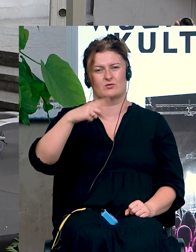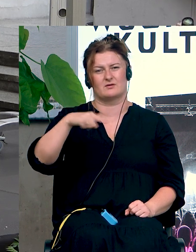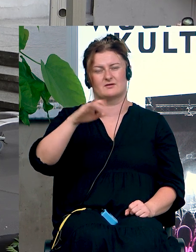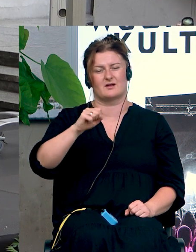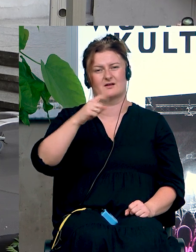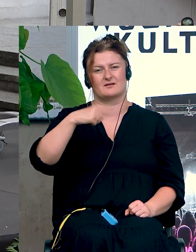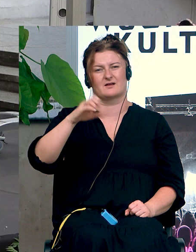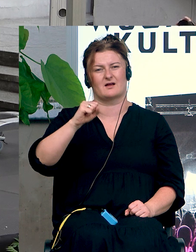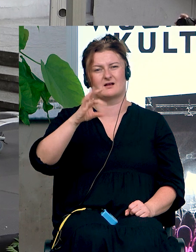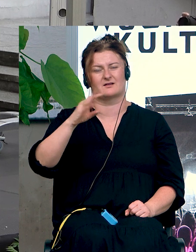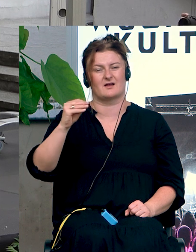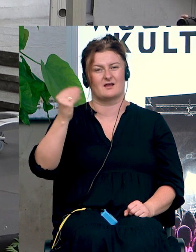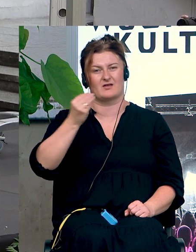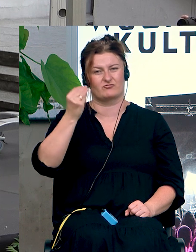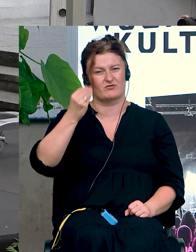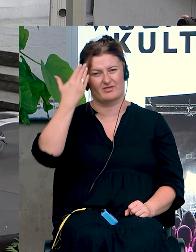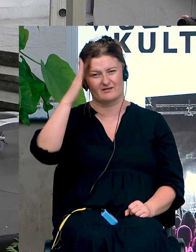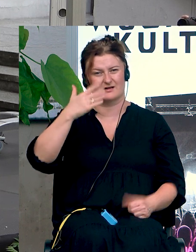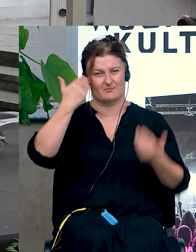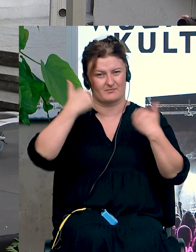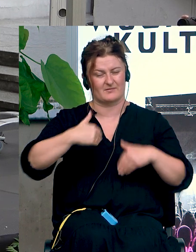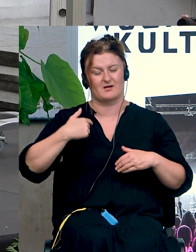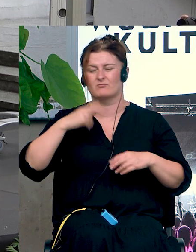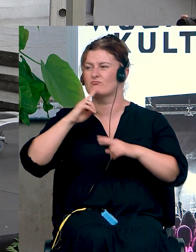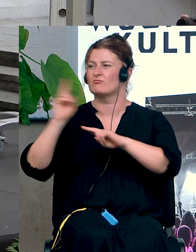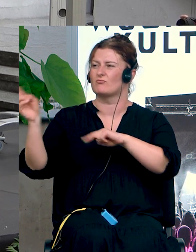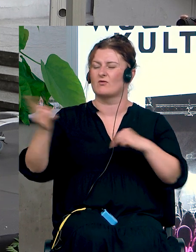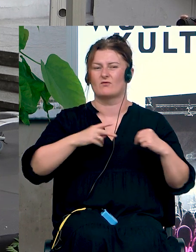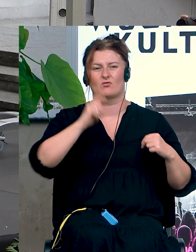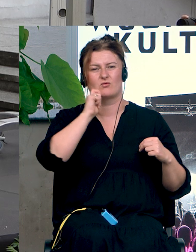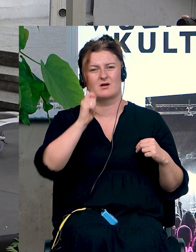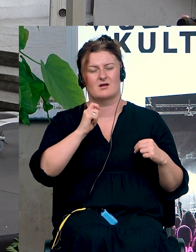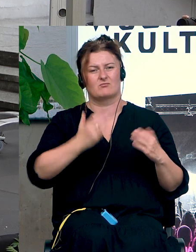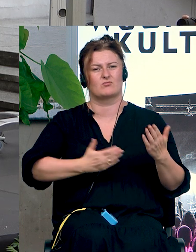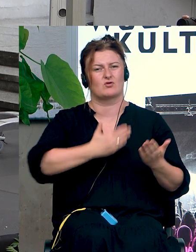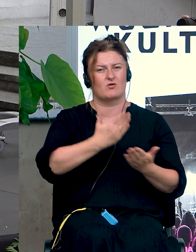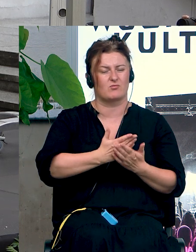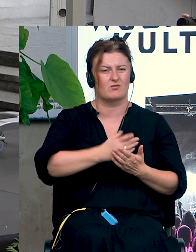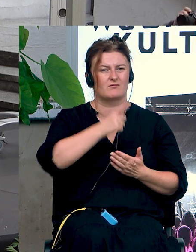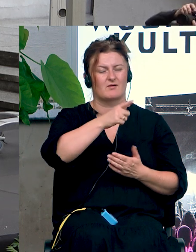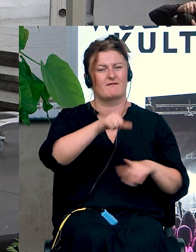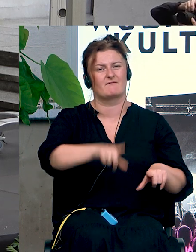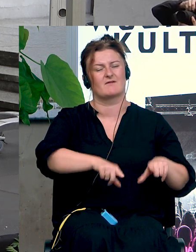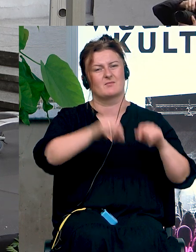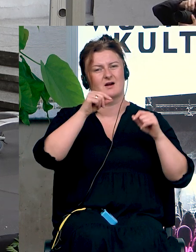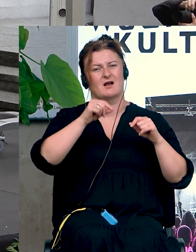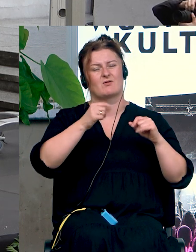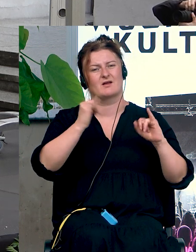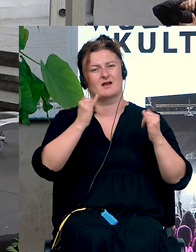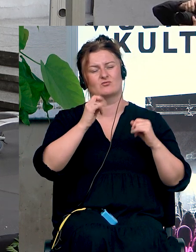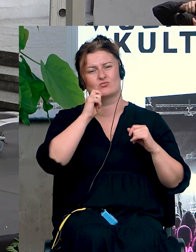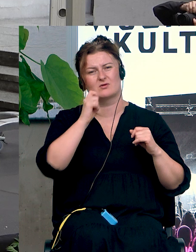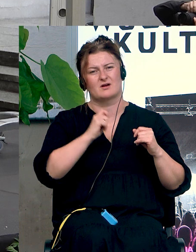поверталася з України, і їй запропонували вибрати собі в дорогу якісь українські книжки. І вона взяла мою